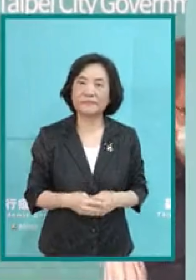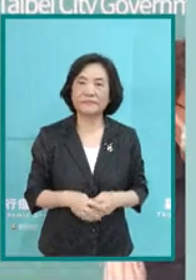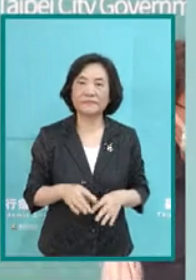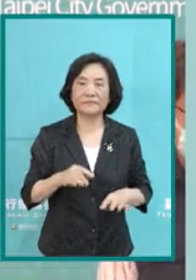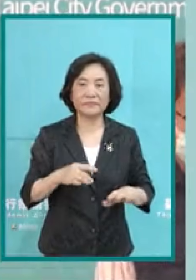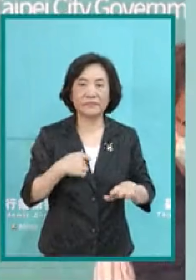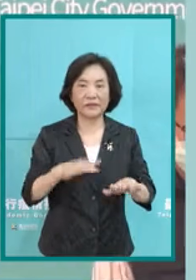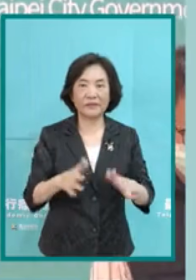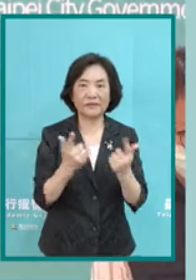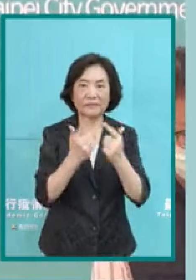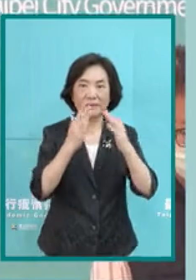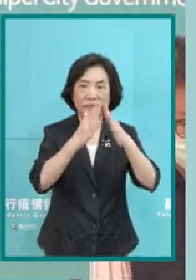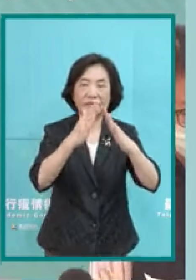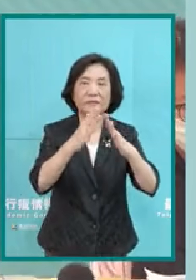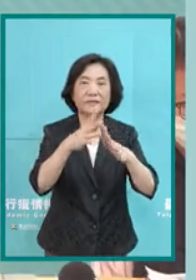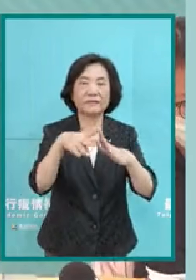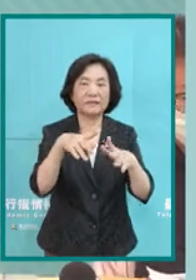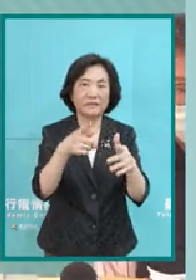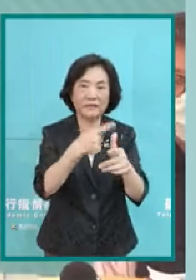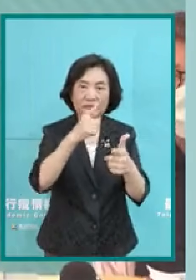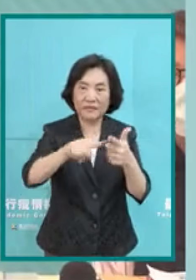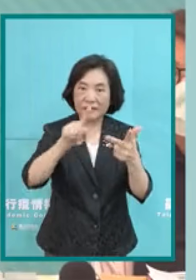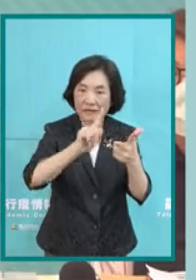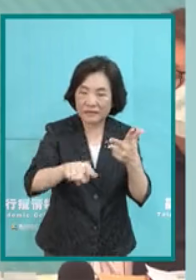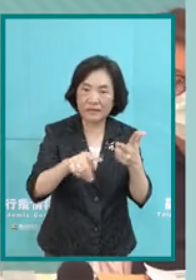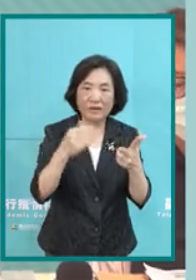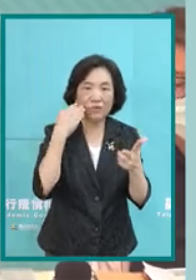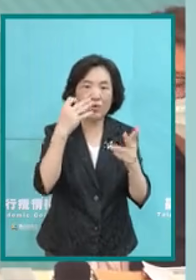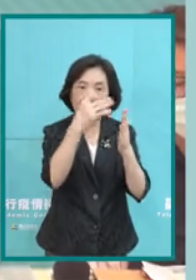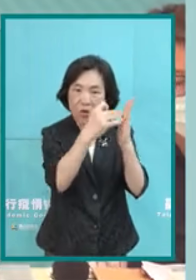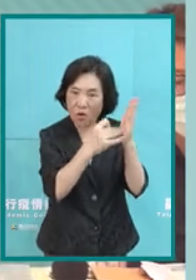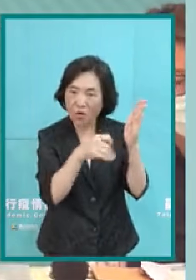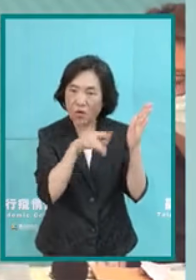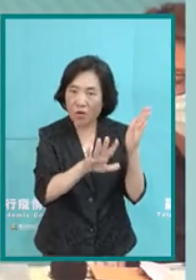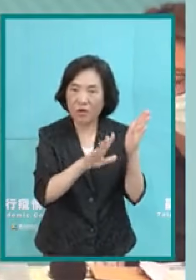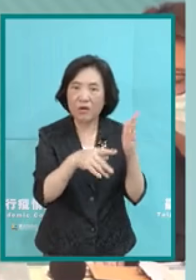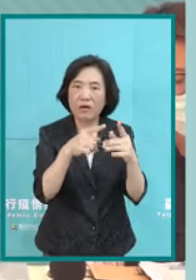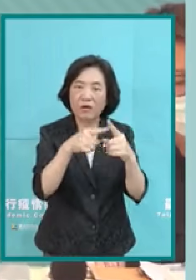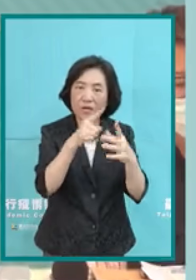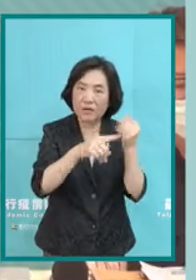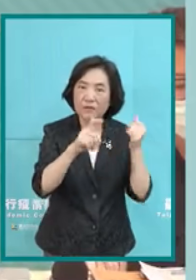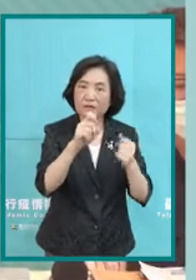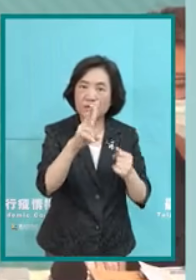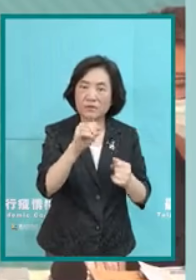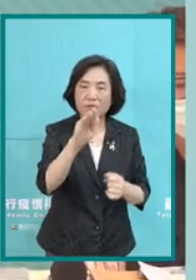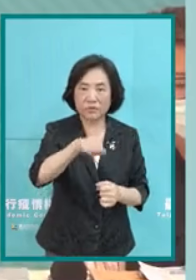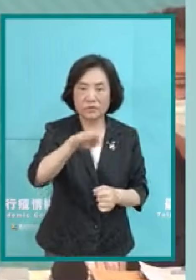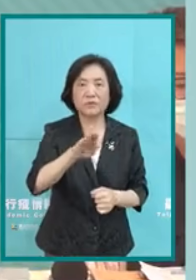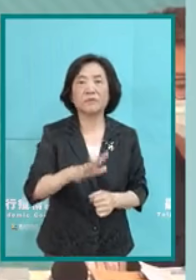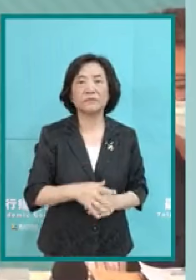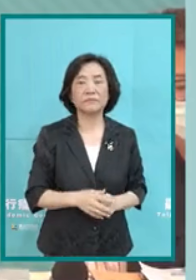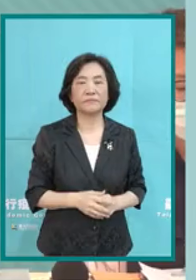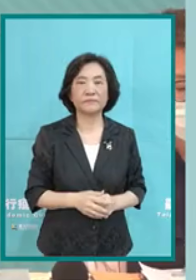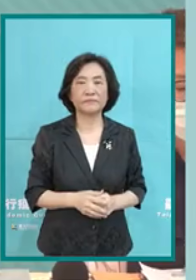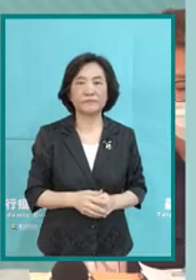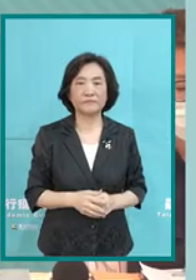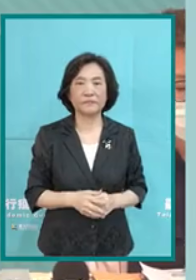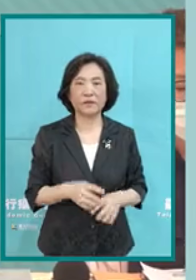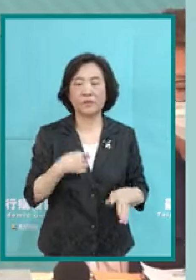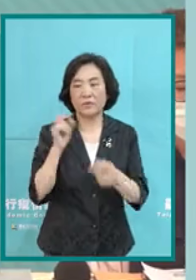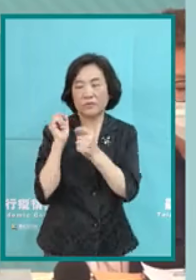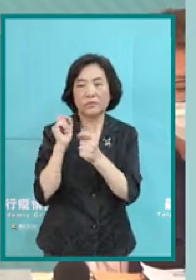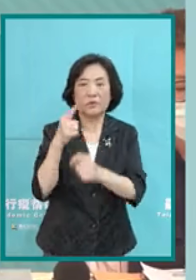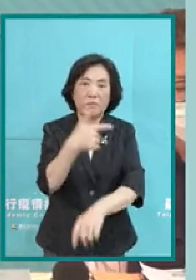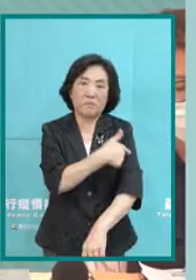台北是一到三类哈，有来造册登记的是129000人啊。那我们在这段时间